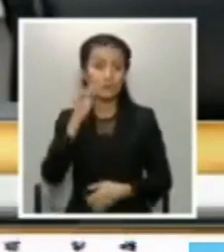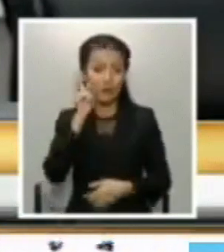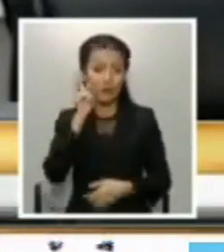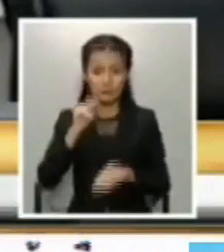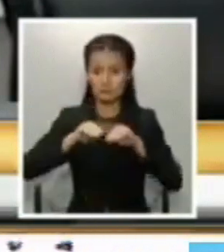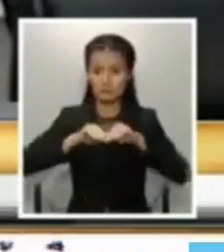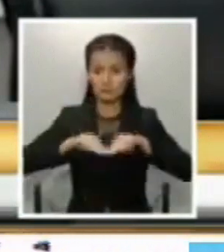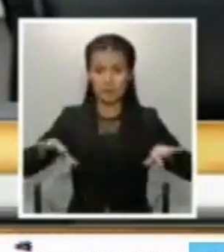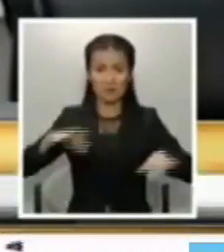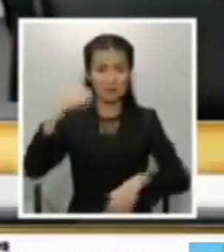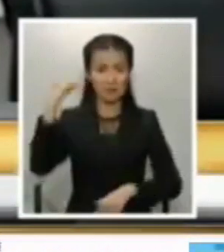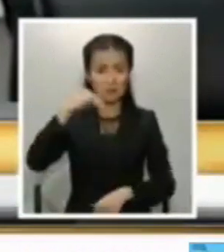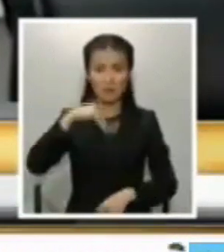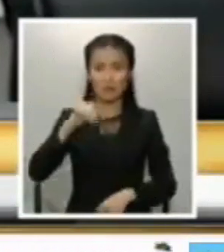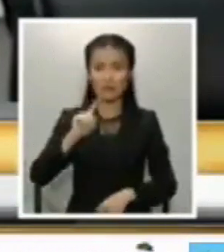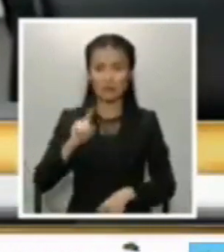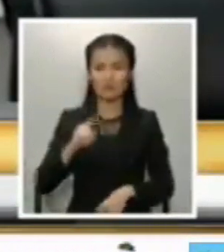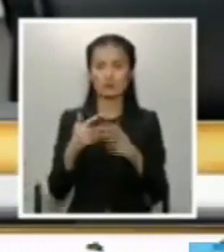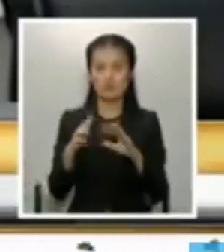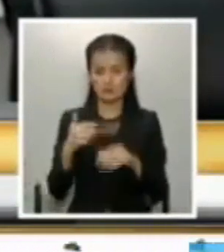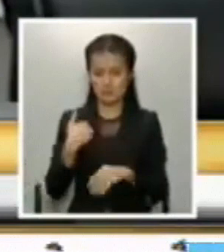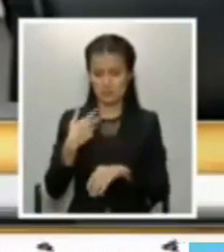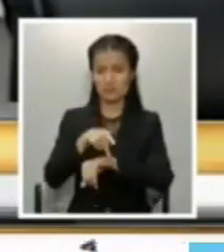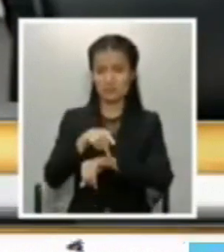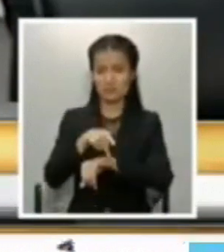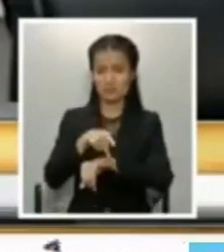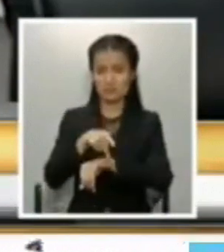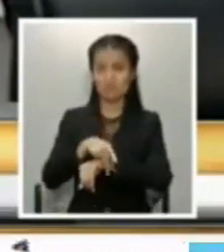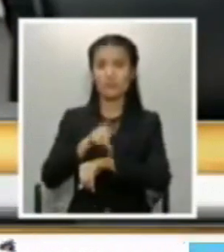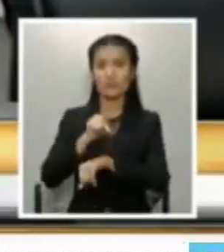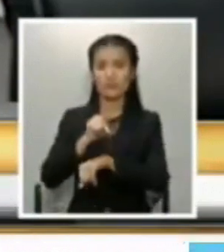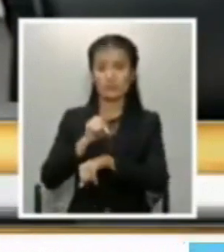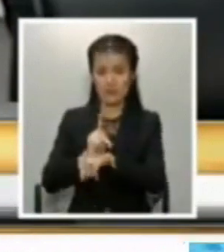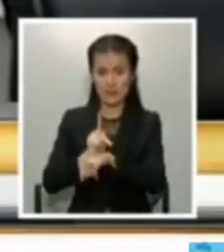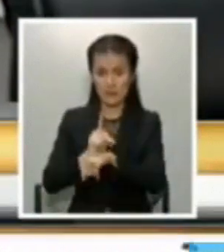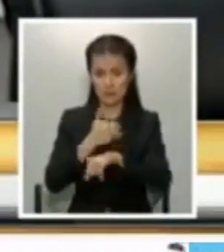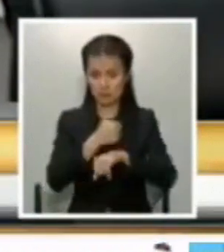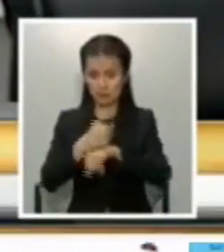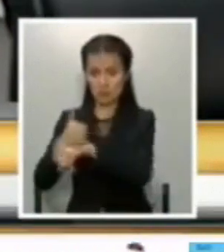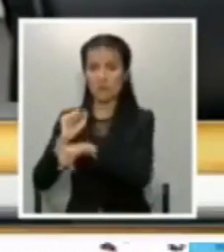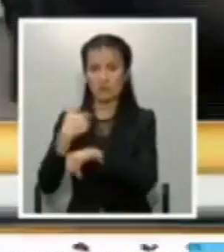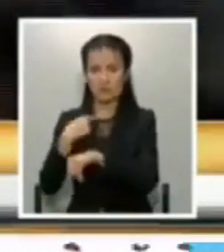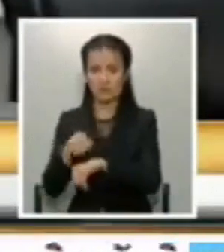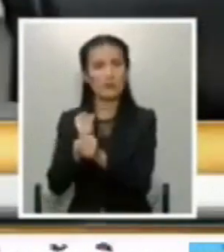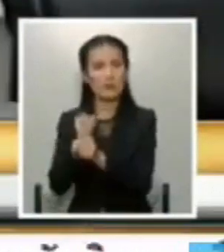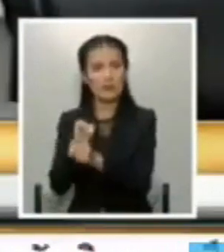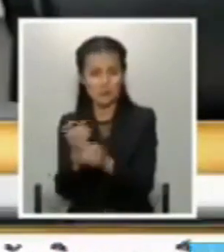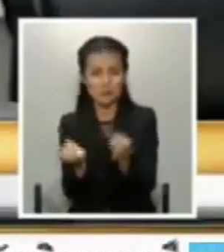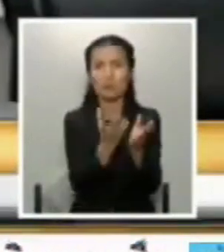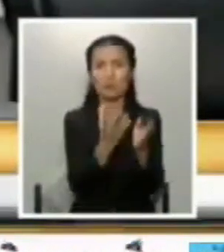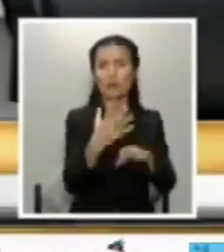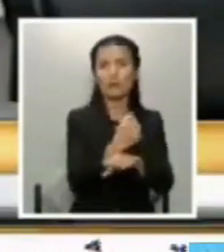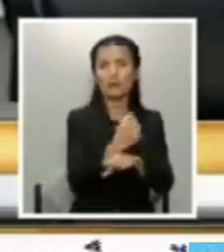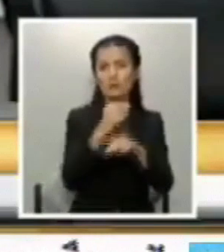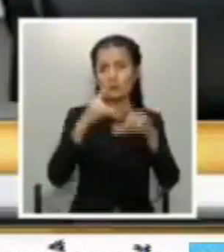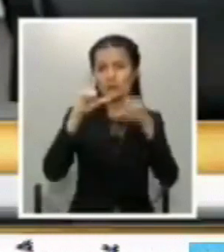สสถือหุ้นสู่สสถือหุ้นสื่อกำลังจะมีมาตรฐานศาลกำลังจะตัดสินภายในไม่กี่วันนี้แล้วแต่ถ้าคู่ส